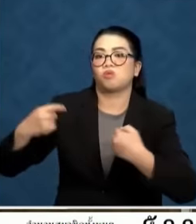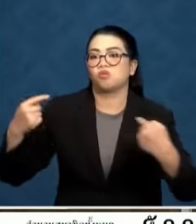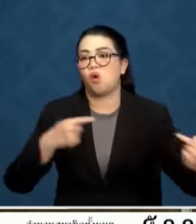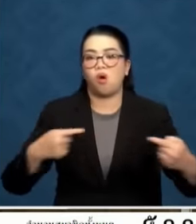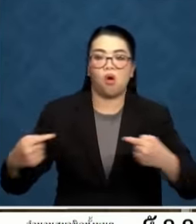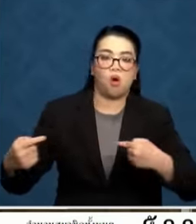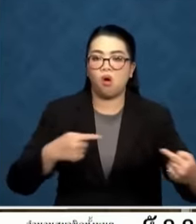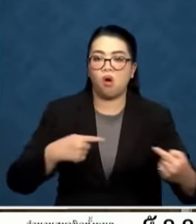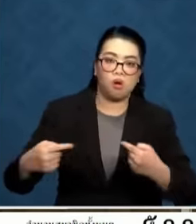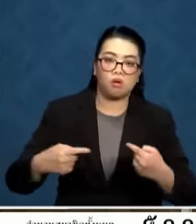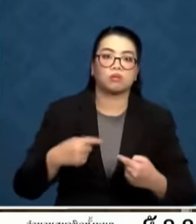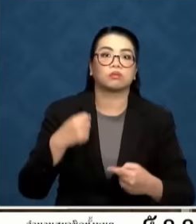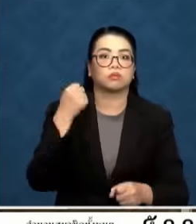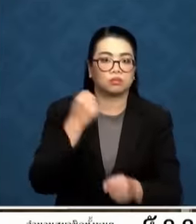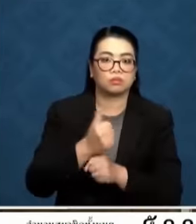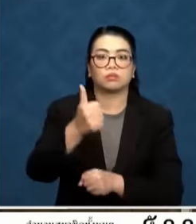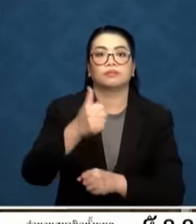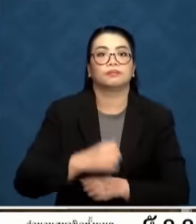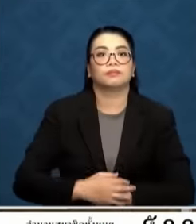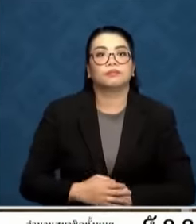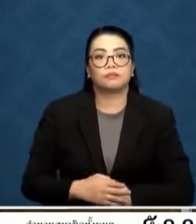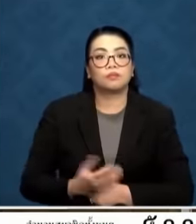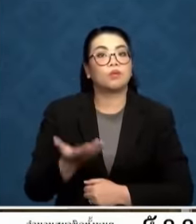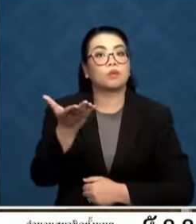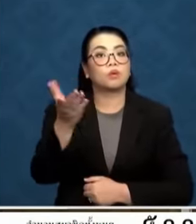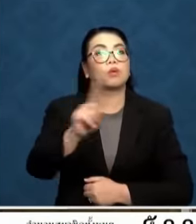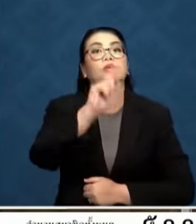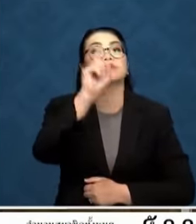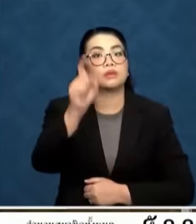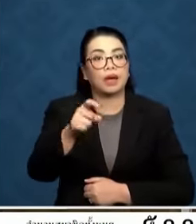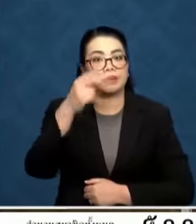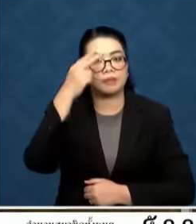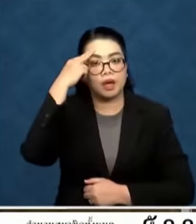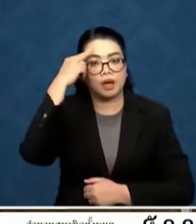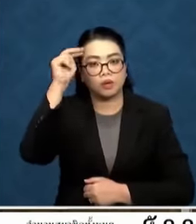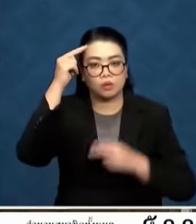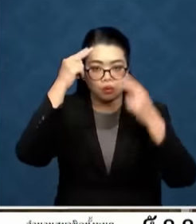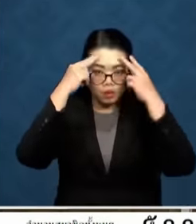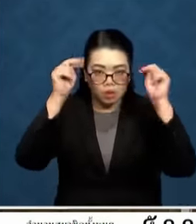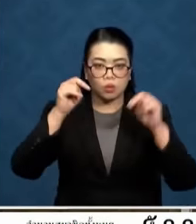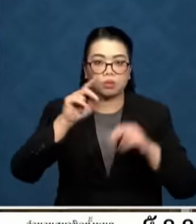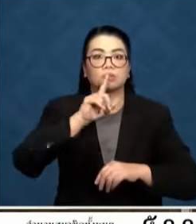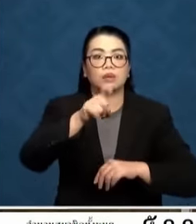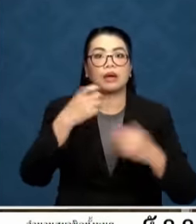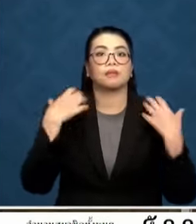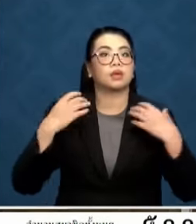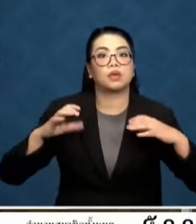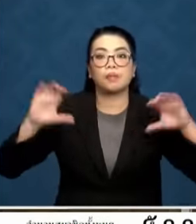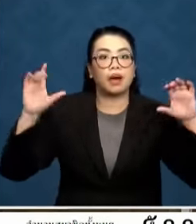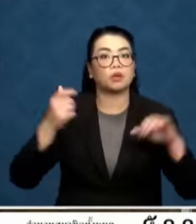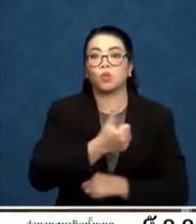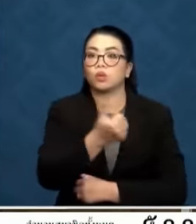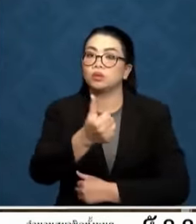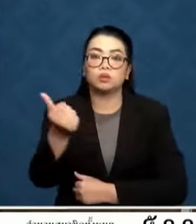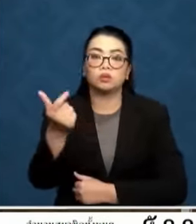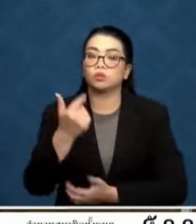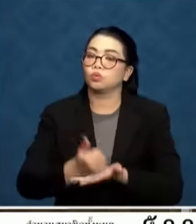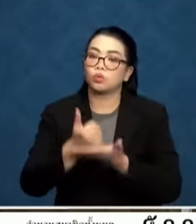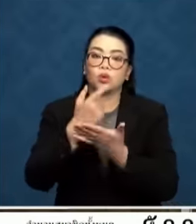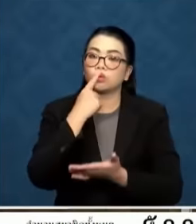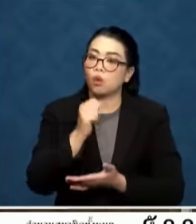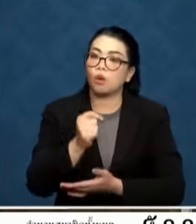หนึ่งผมจึงขอถือโอกาสนี้ถามท่านนายกหรือรัฐบาลท่านอื่นจะช่วยตอบก็